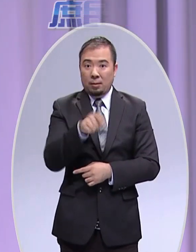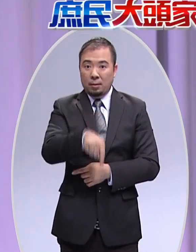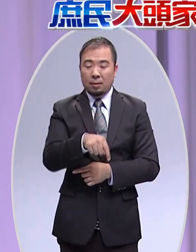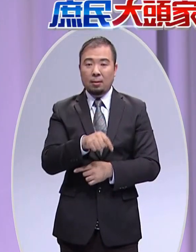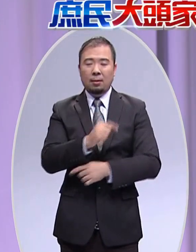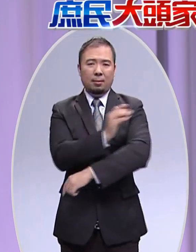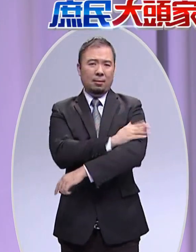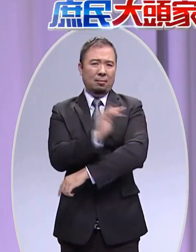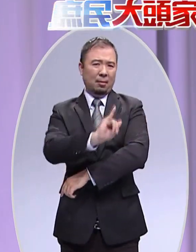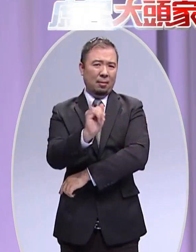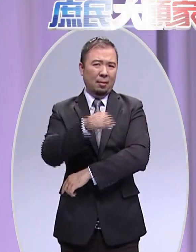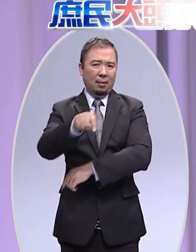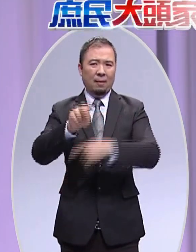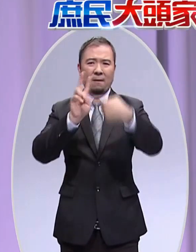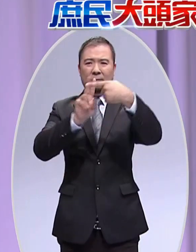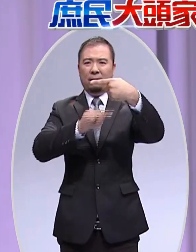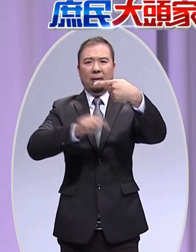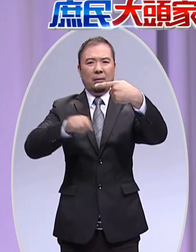律，太多太多。